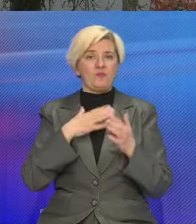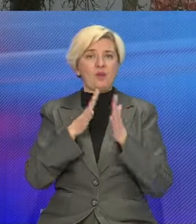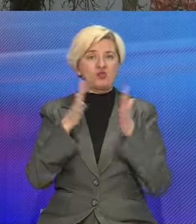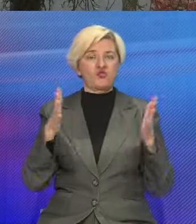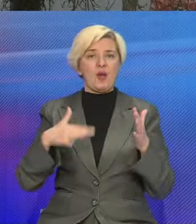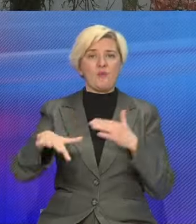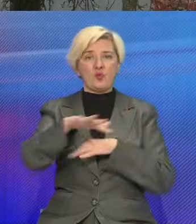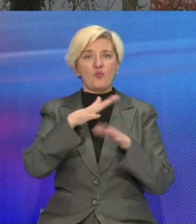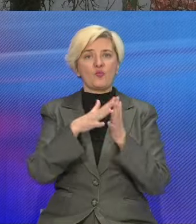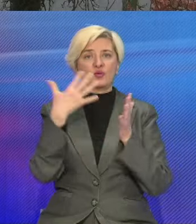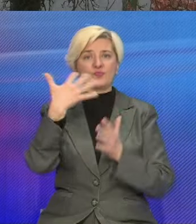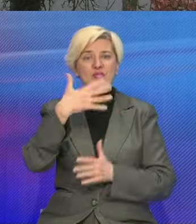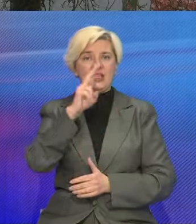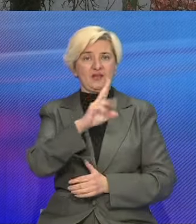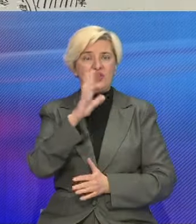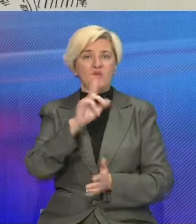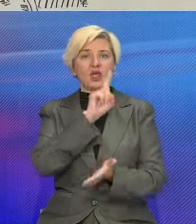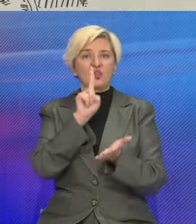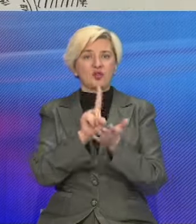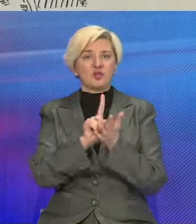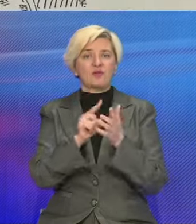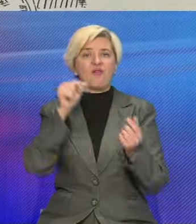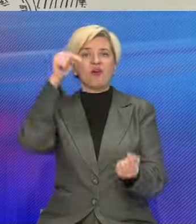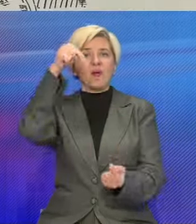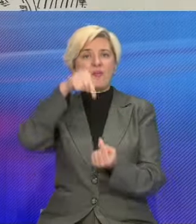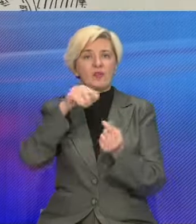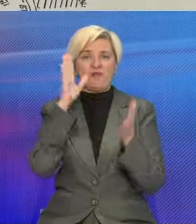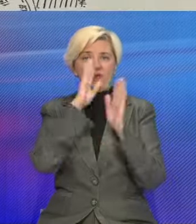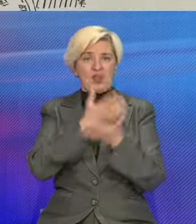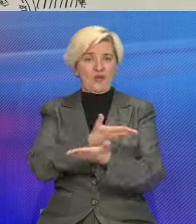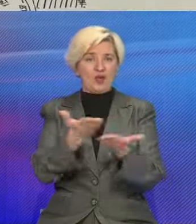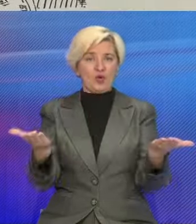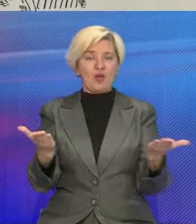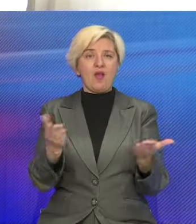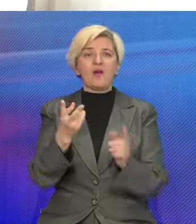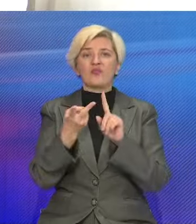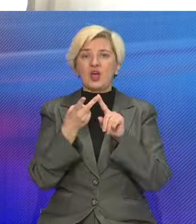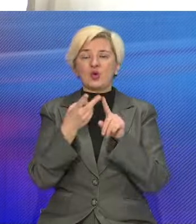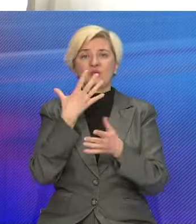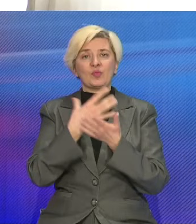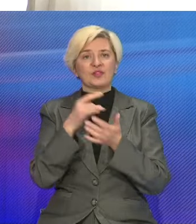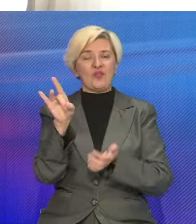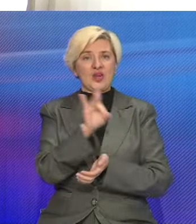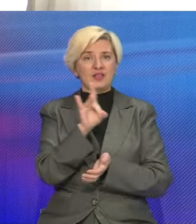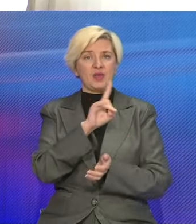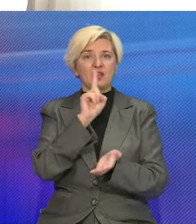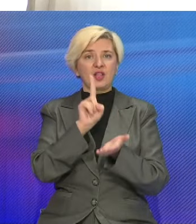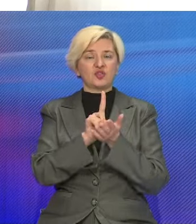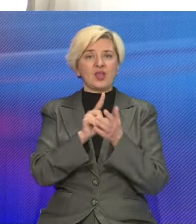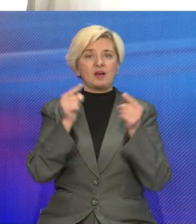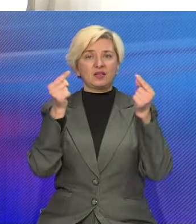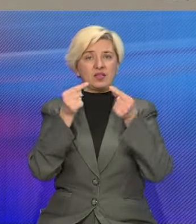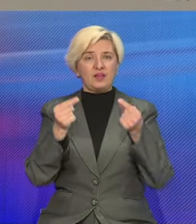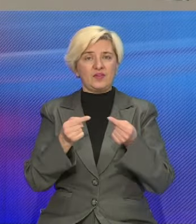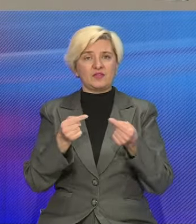квадратів. І про гэтым ён павінен органічна уписываць у новоколі. По-друге, по своїх померах, званіцца повинна соотносіцца